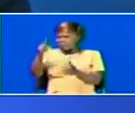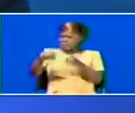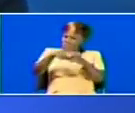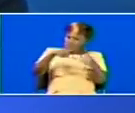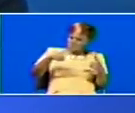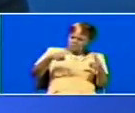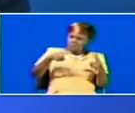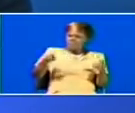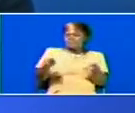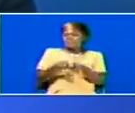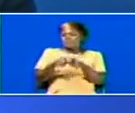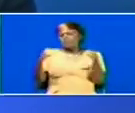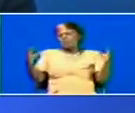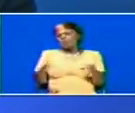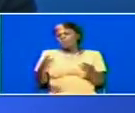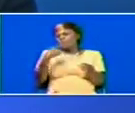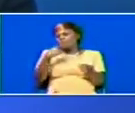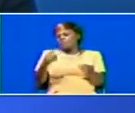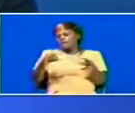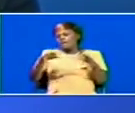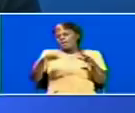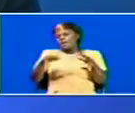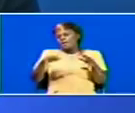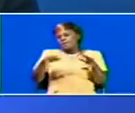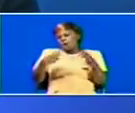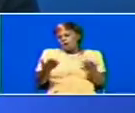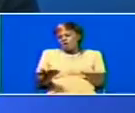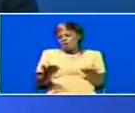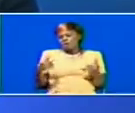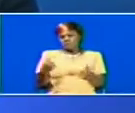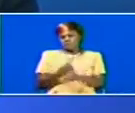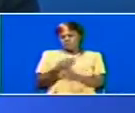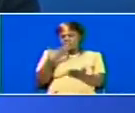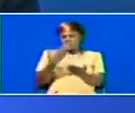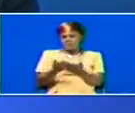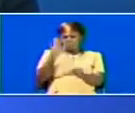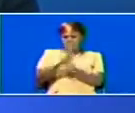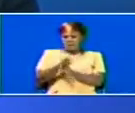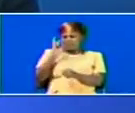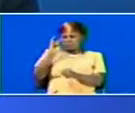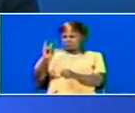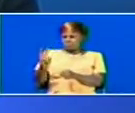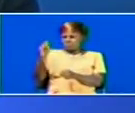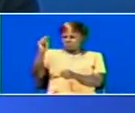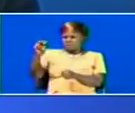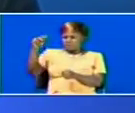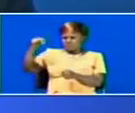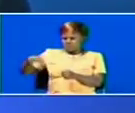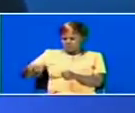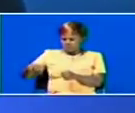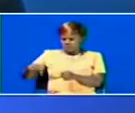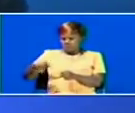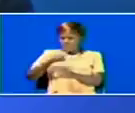vile wenyeji katika mtaa ule wa pipeline walivyokuwa wakidai. Asante sana kwa kutazama taarifa za KTN leo